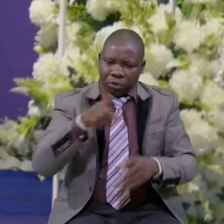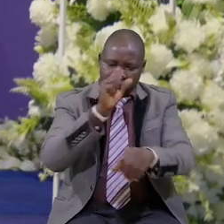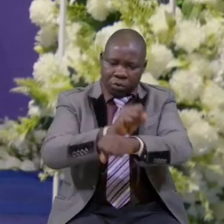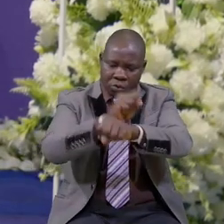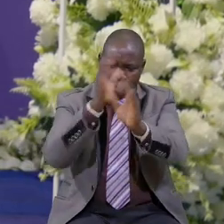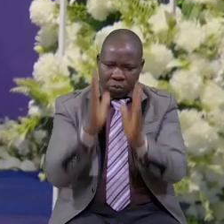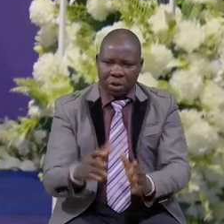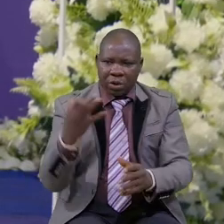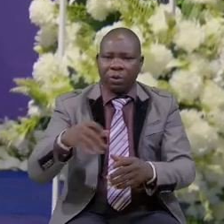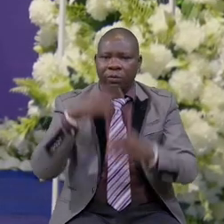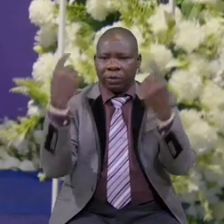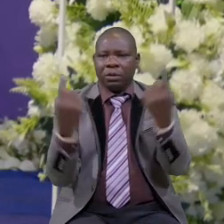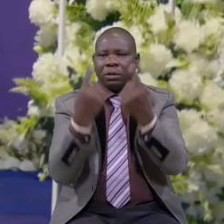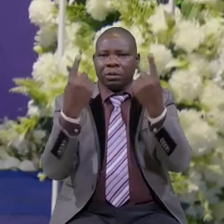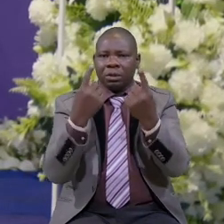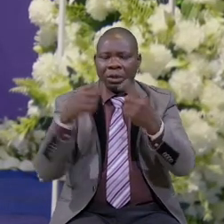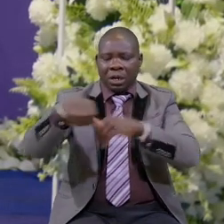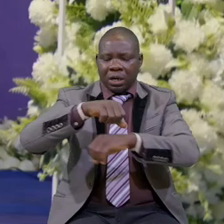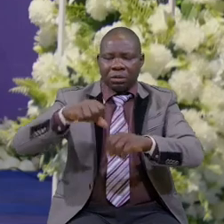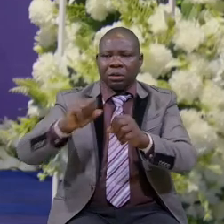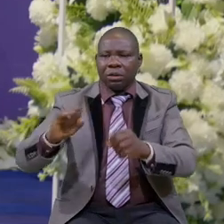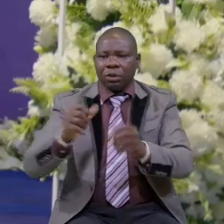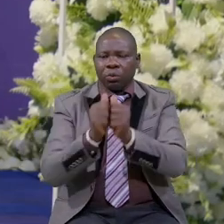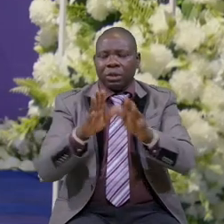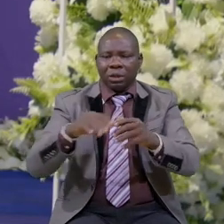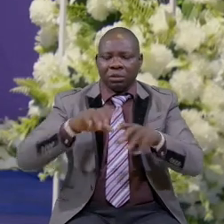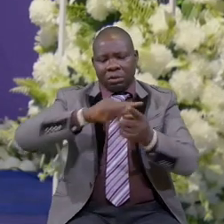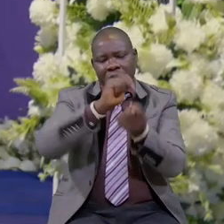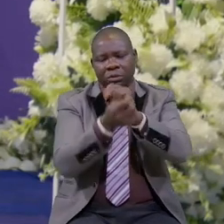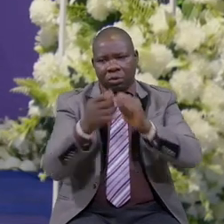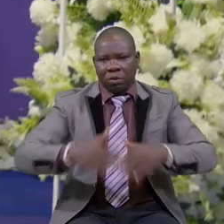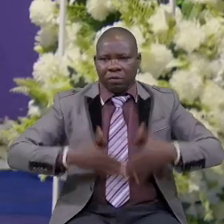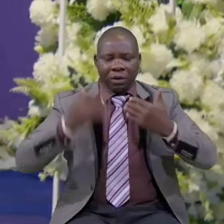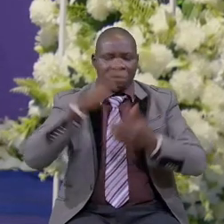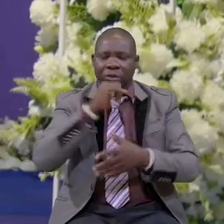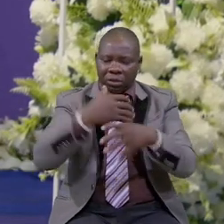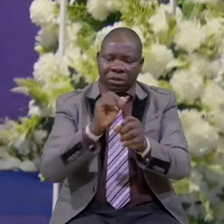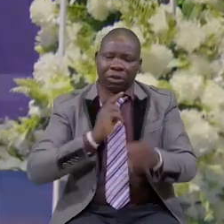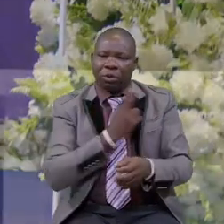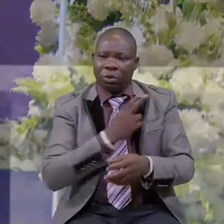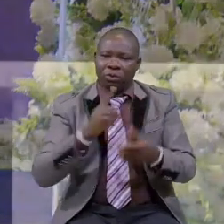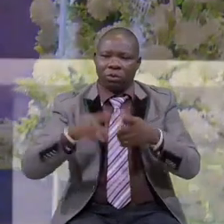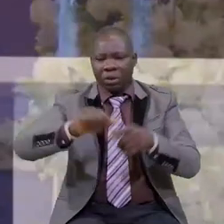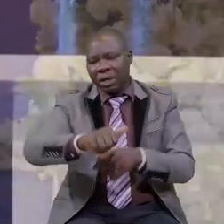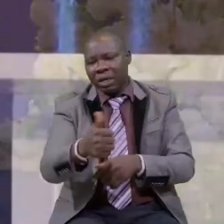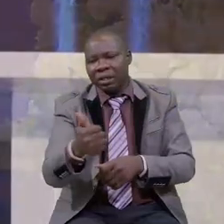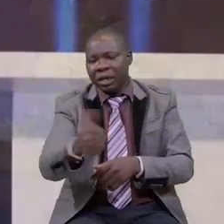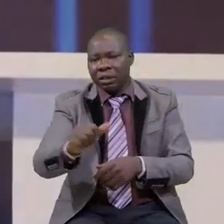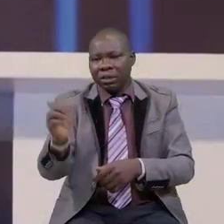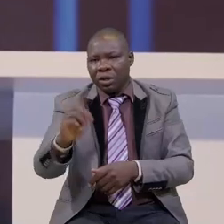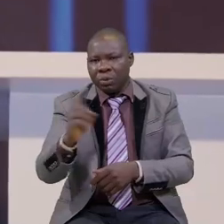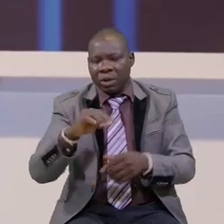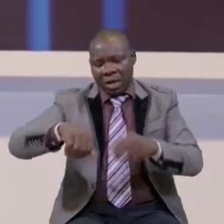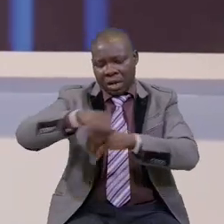commettez l'iniquité. L'onction sans la transformation de vie ne peut pas nous amener nulle part. L'onction